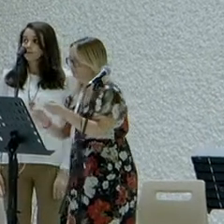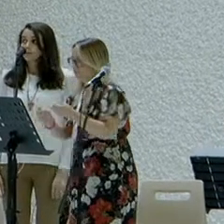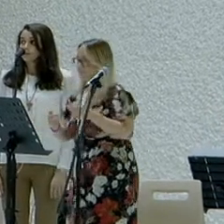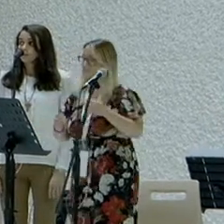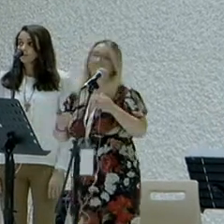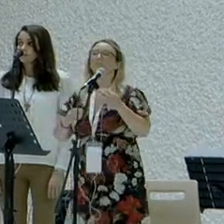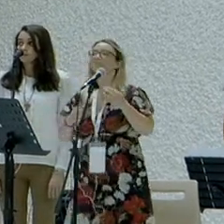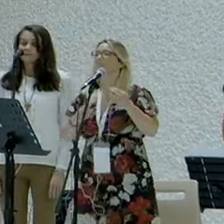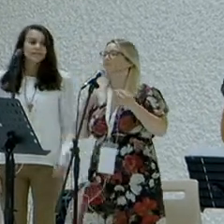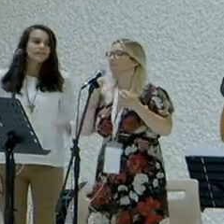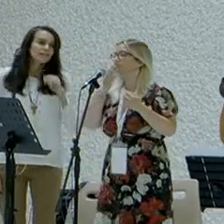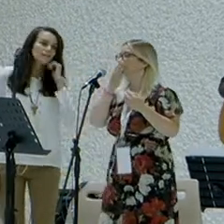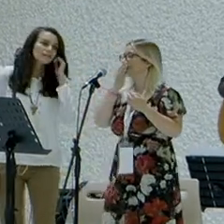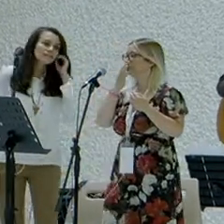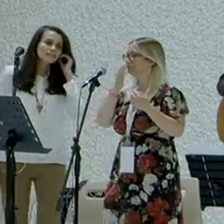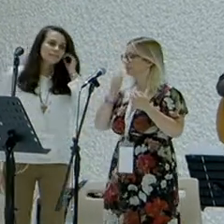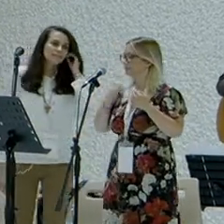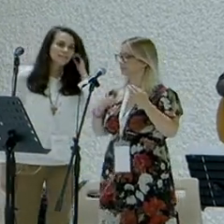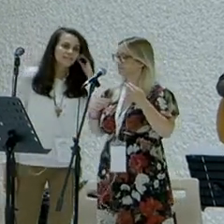Podemos volver.